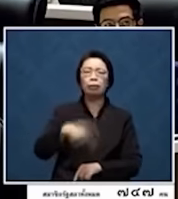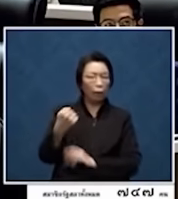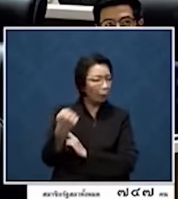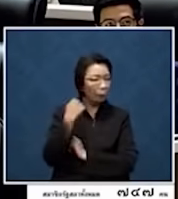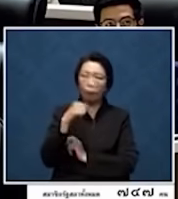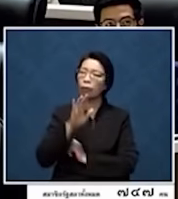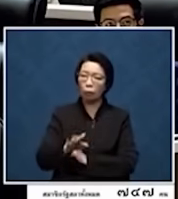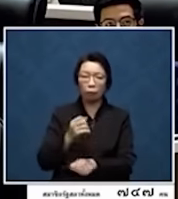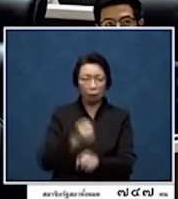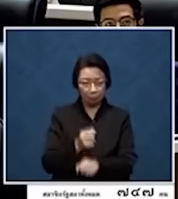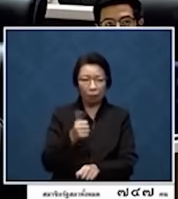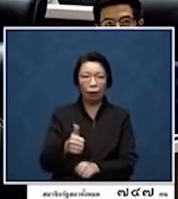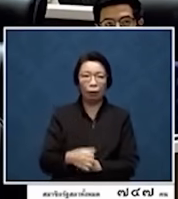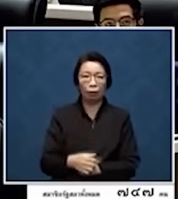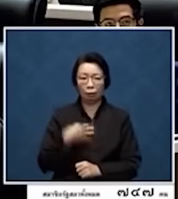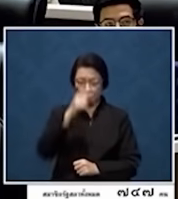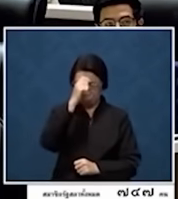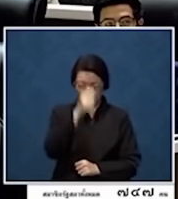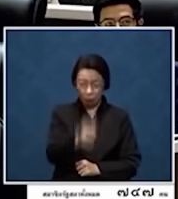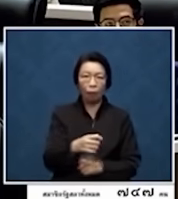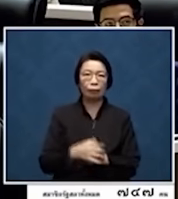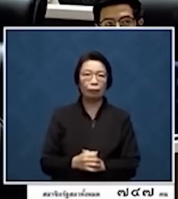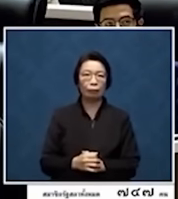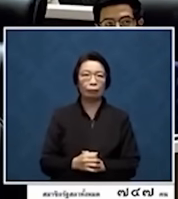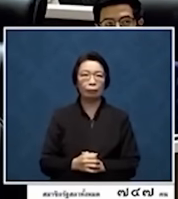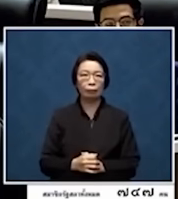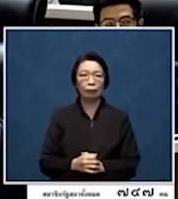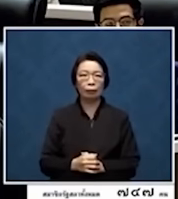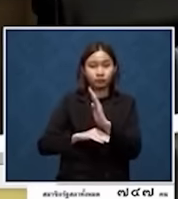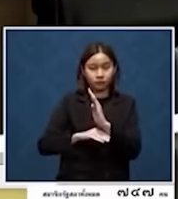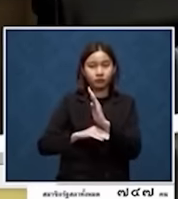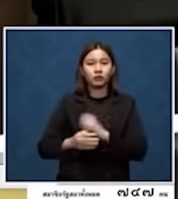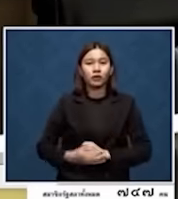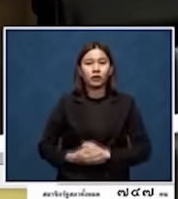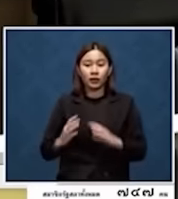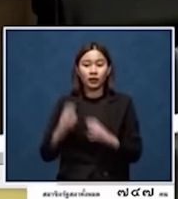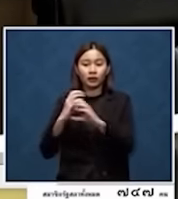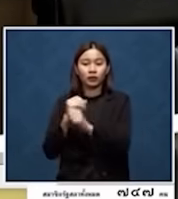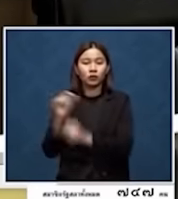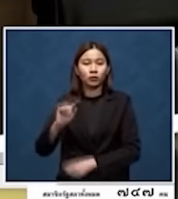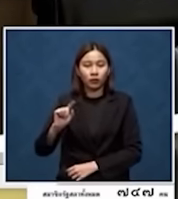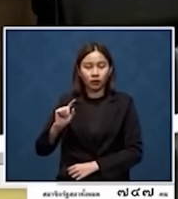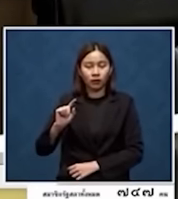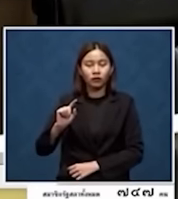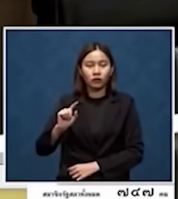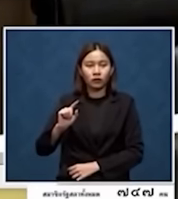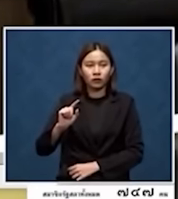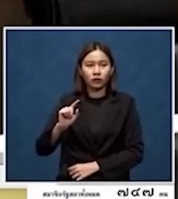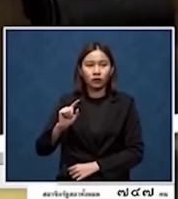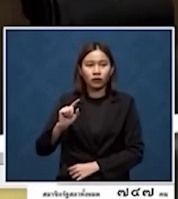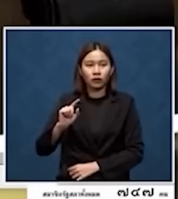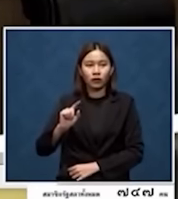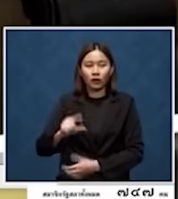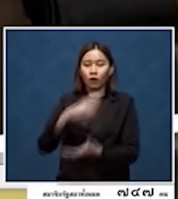ก็ผองเพื่อนก้าวไกลควรจะเข้ามาประชุมรัฐสภาแล้วก็ถกกันเรื่องจะแก้272ถูกไหมฮะ